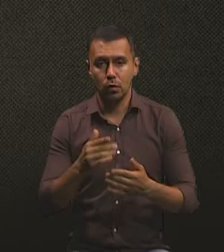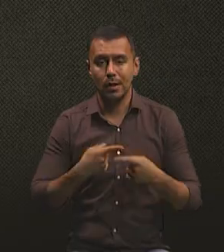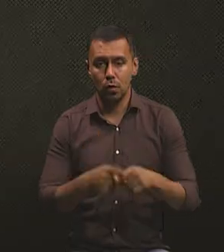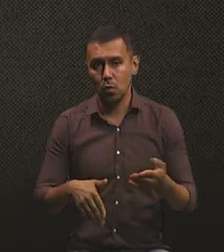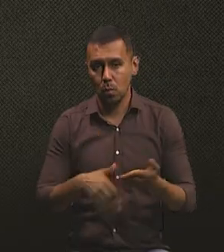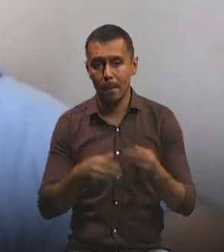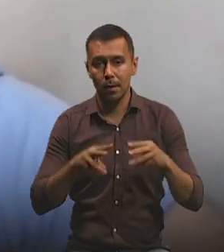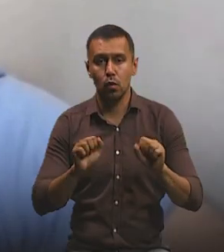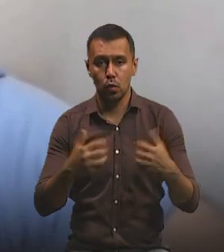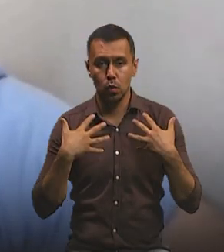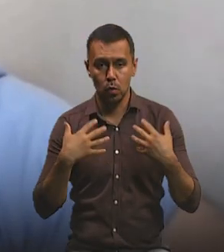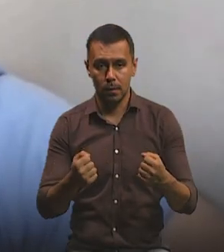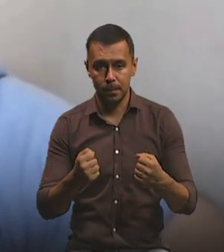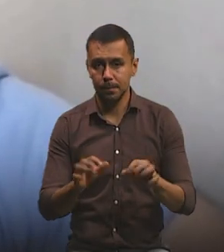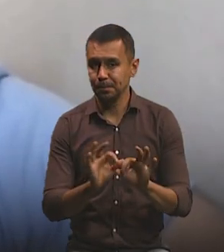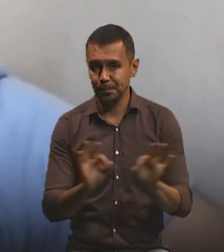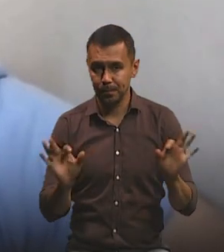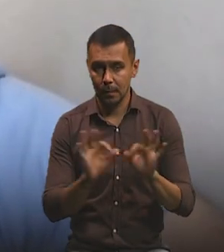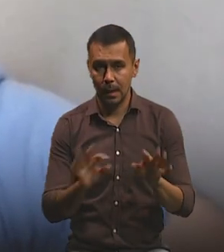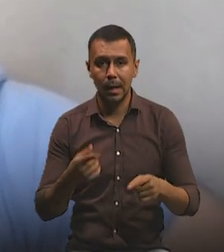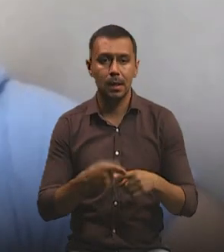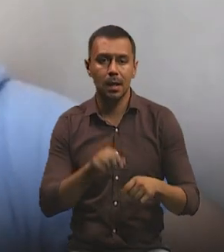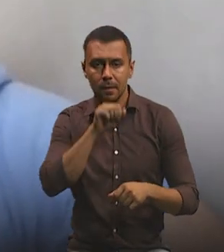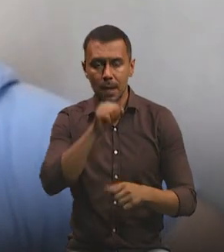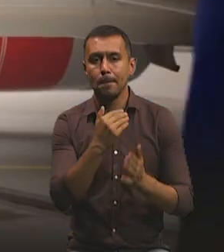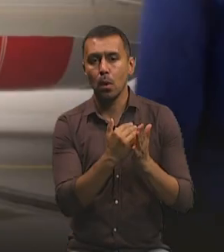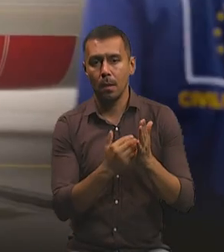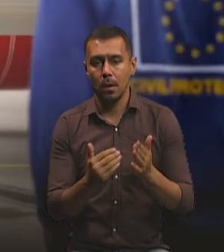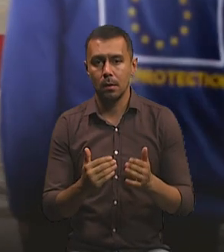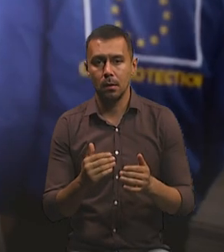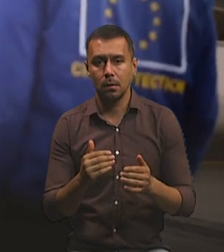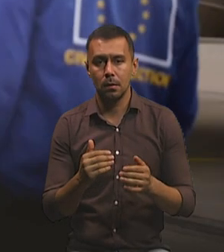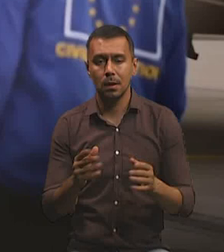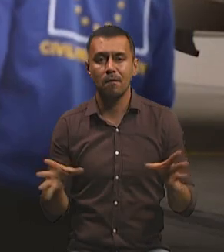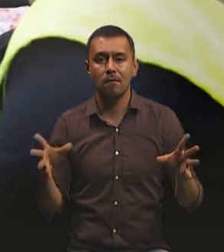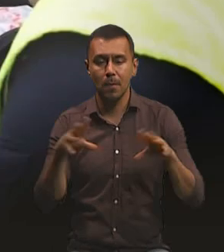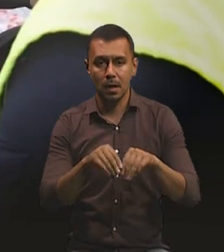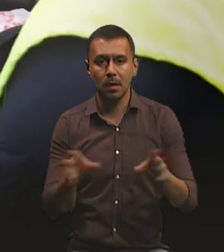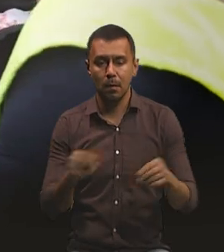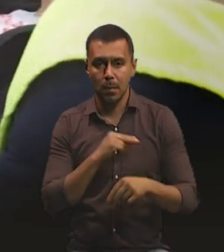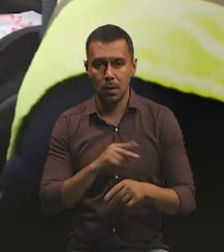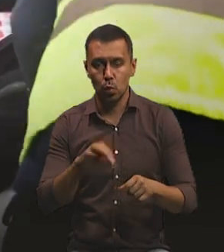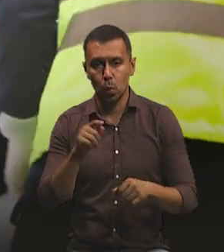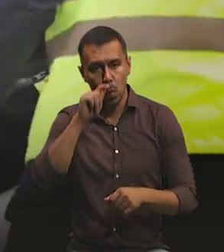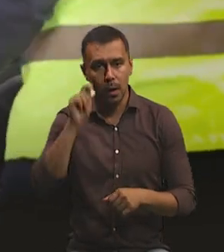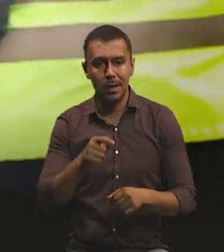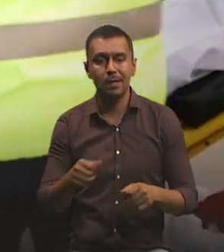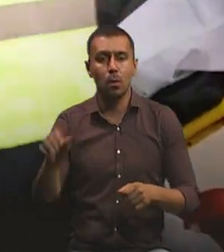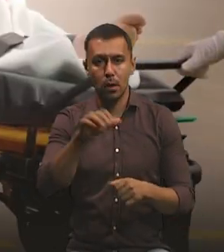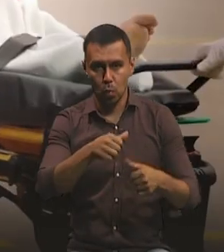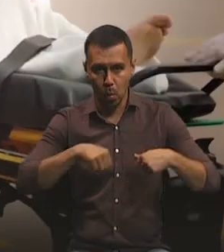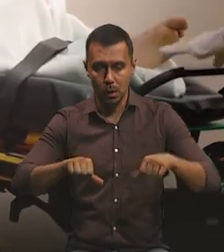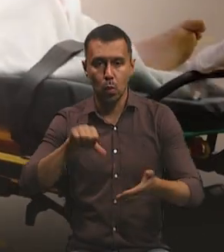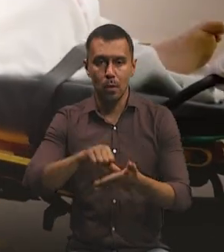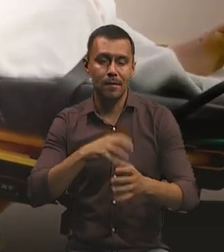охорони здоров'я України Арман Кочерян розповідає, це завдяки програмі «Медивак» в межах співпраці МОЗ України з Європейською комісією за